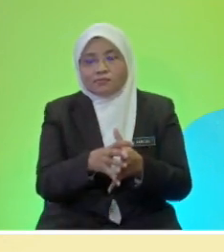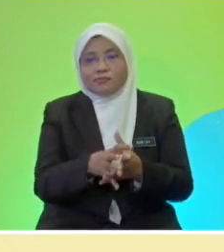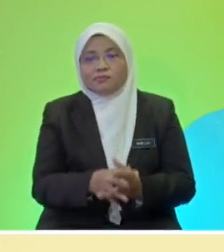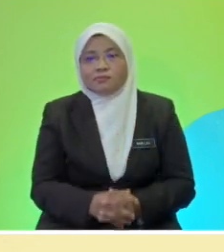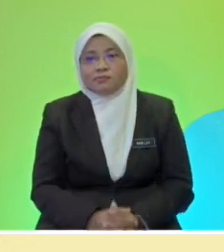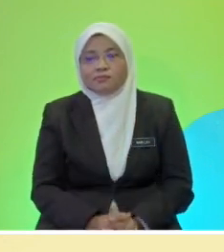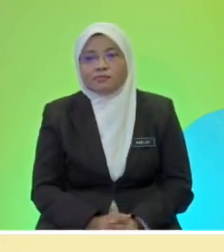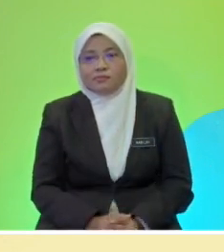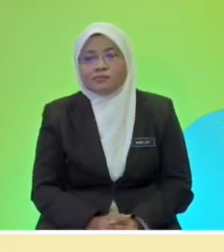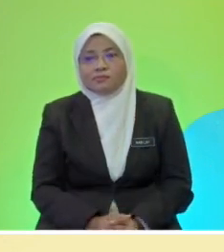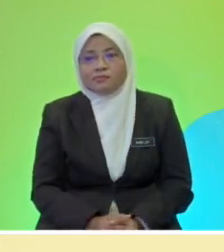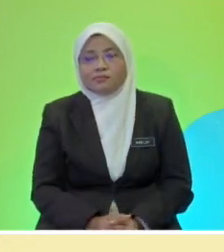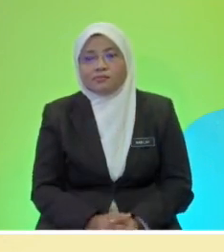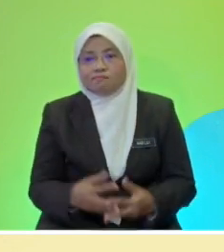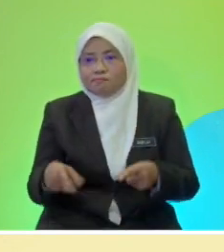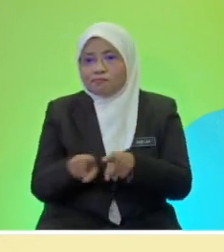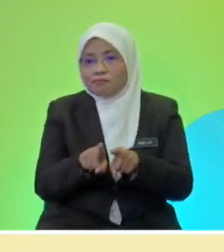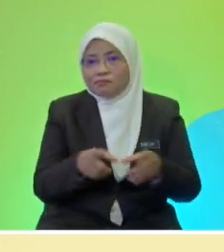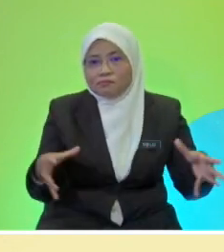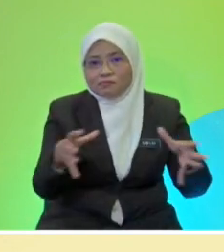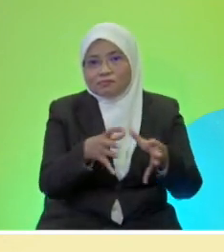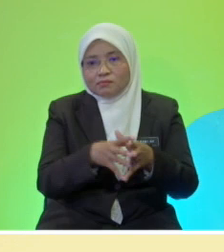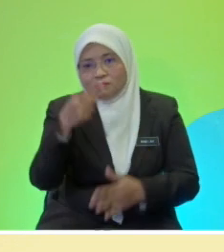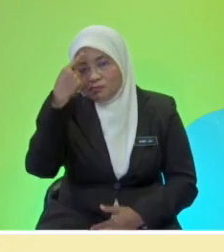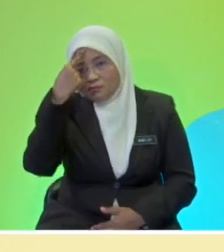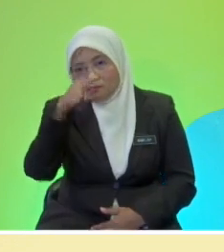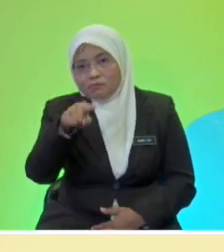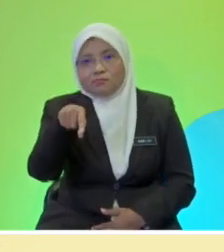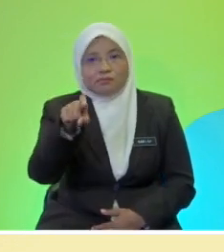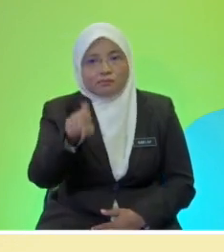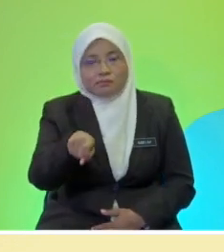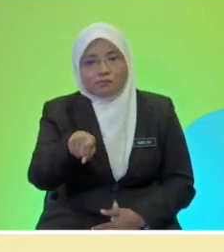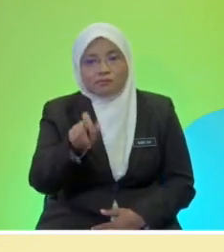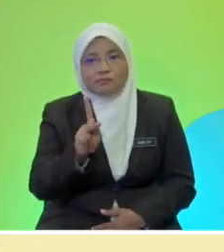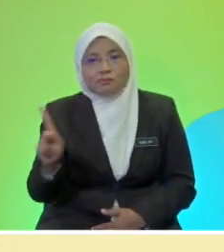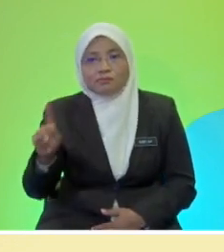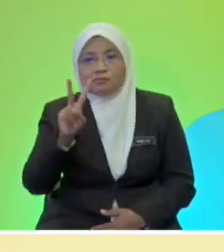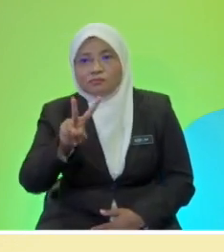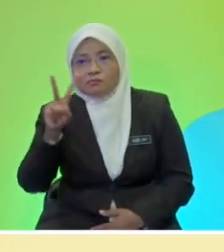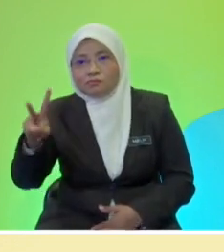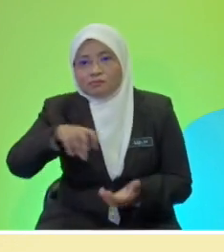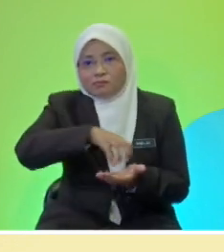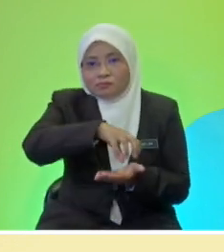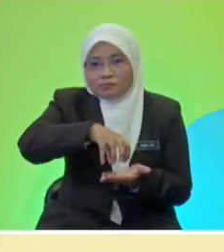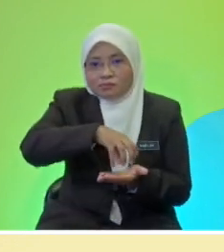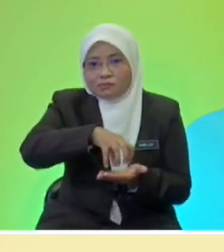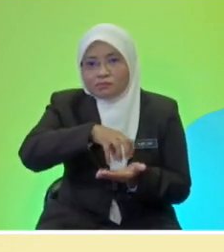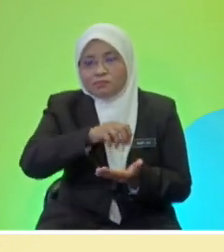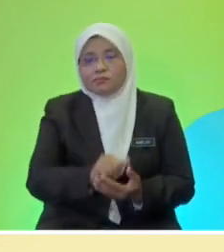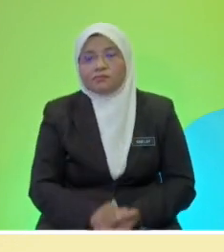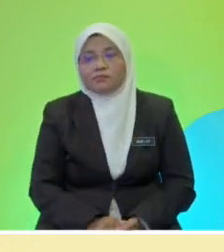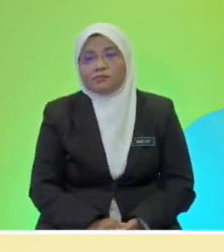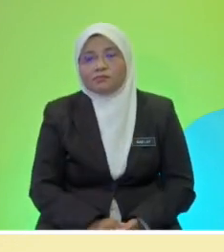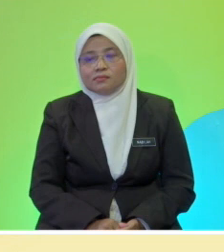chemical tadi dicampur bersama untuk memastikan kedua-duanya adalah sebagai oke oke siapa dia